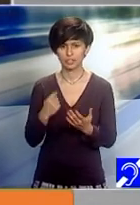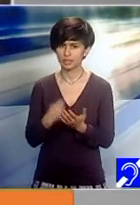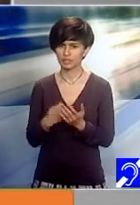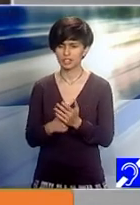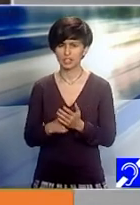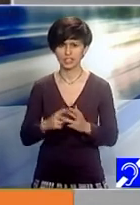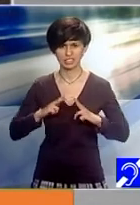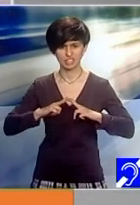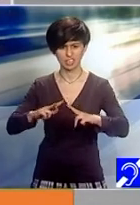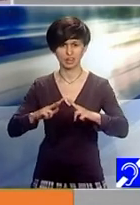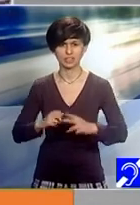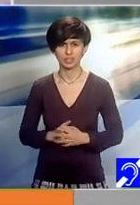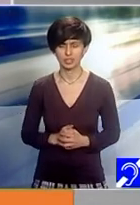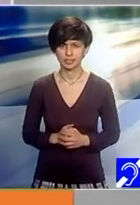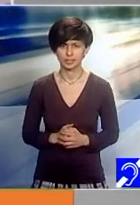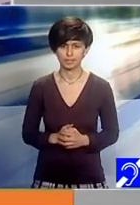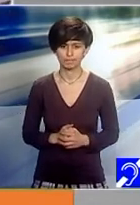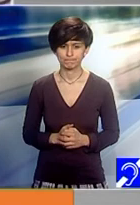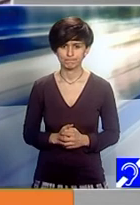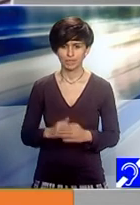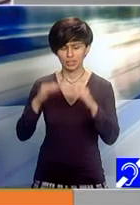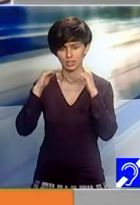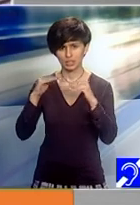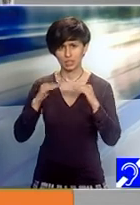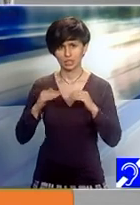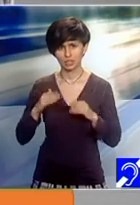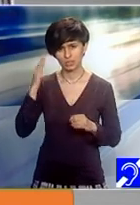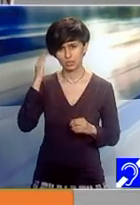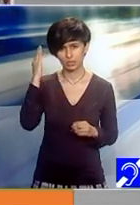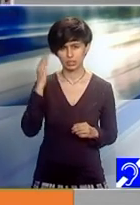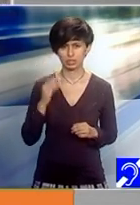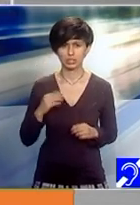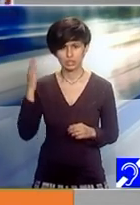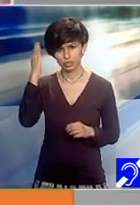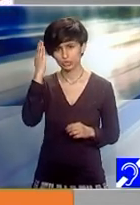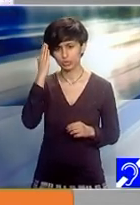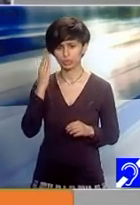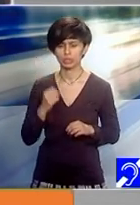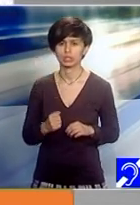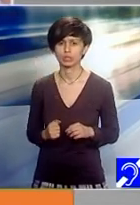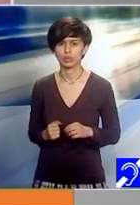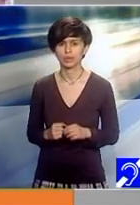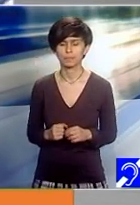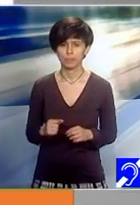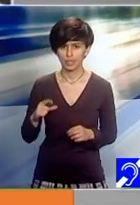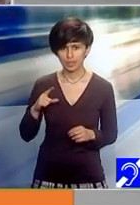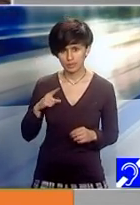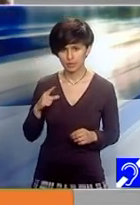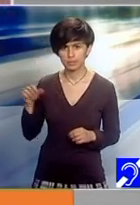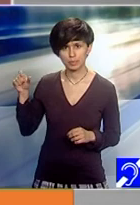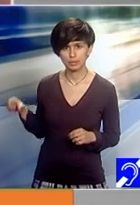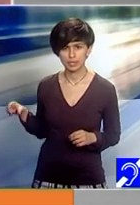foarte gravă, dat fiind faptul că la nivelul unităților școlare, cei care sunt calificați pensionari, gradul 1,